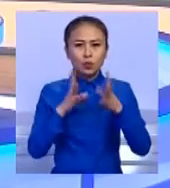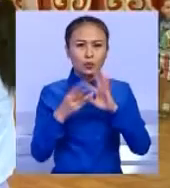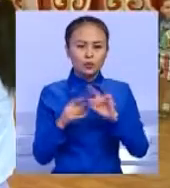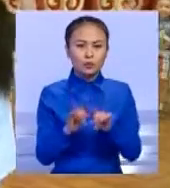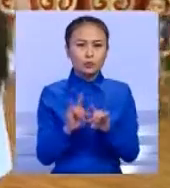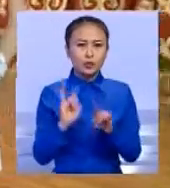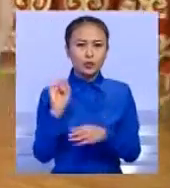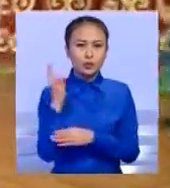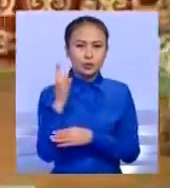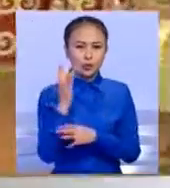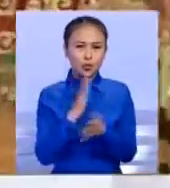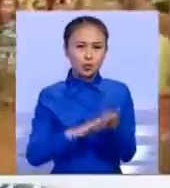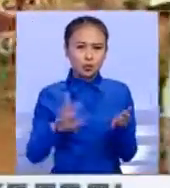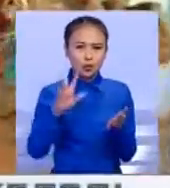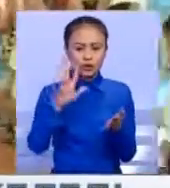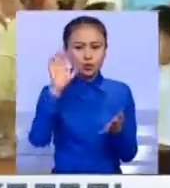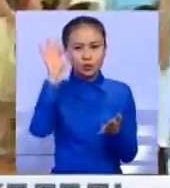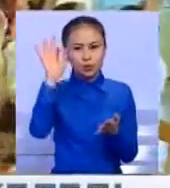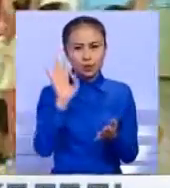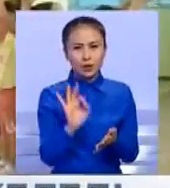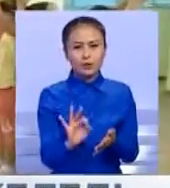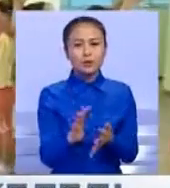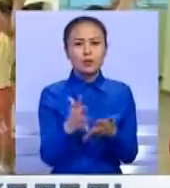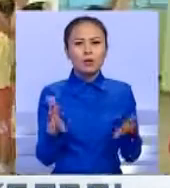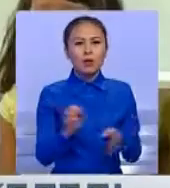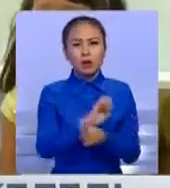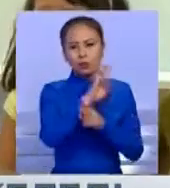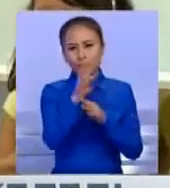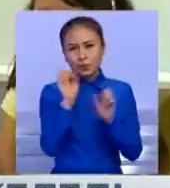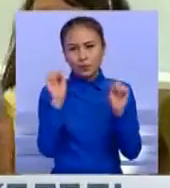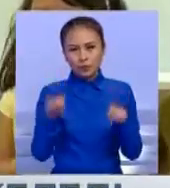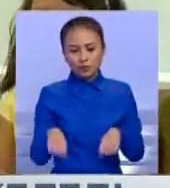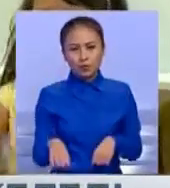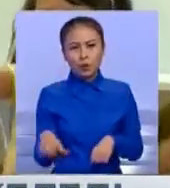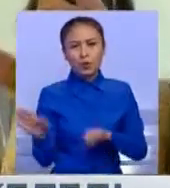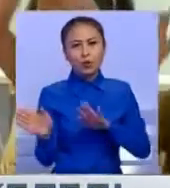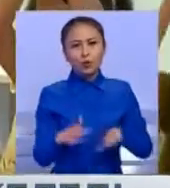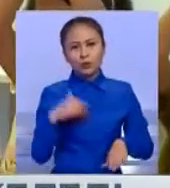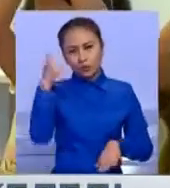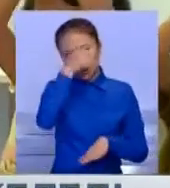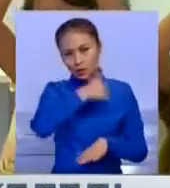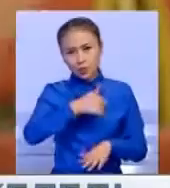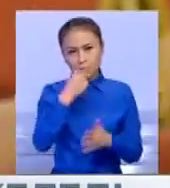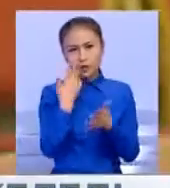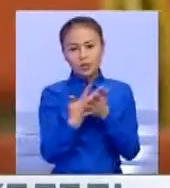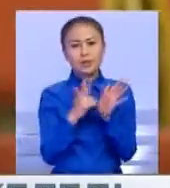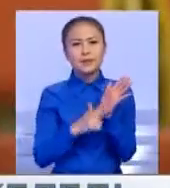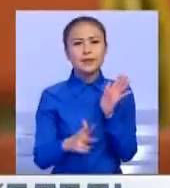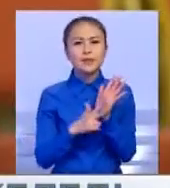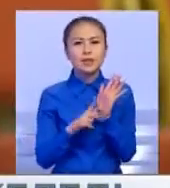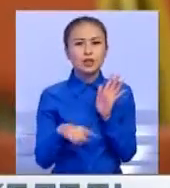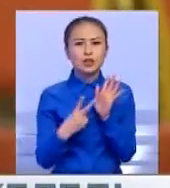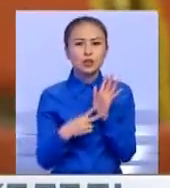78-і жекенің қолында. Бұл бүлдіршіндердің 93%-ын қамтуға мүмкіндік беріп отыр. Өткен жылы